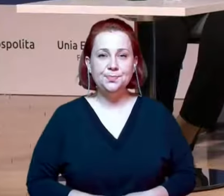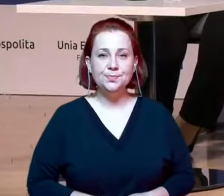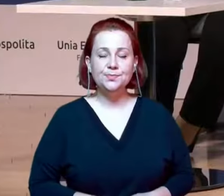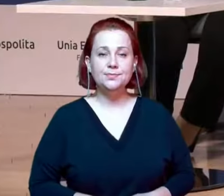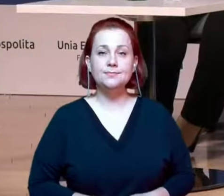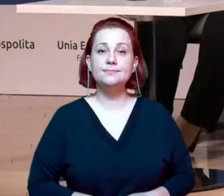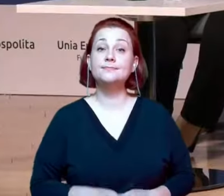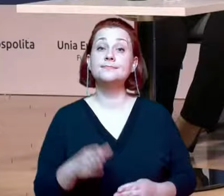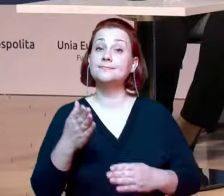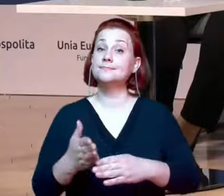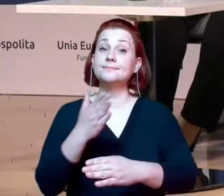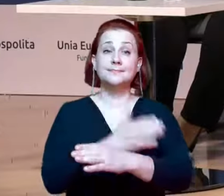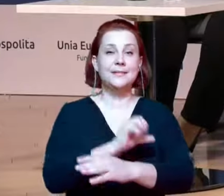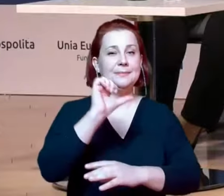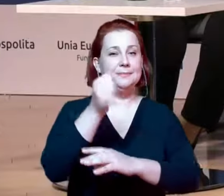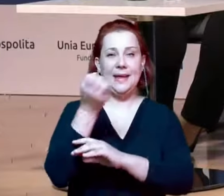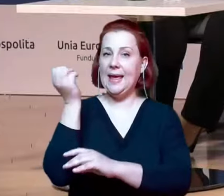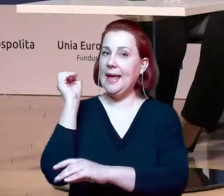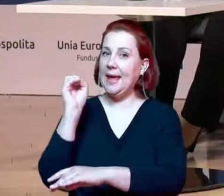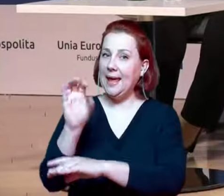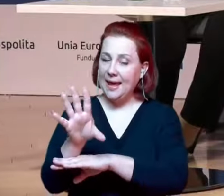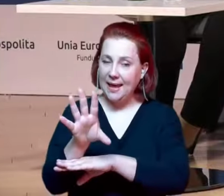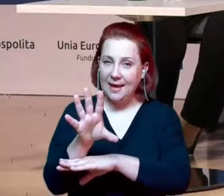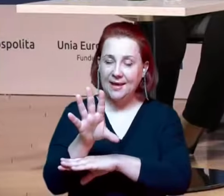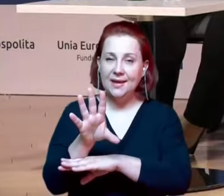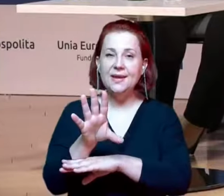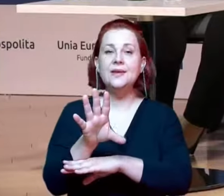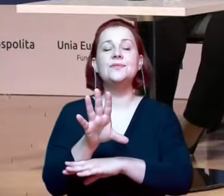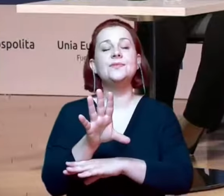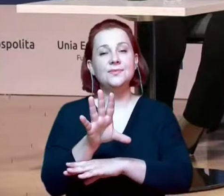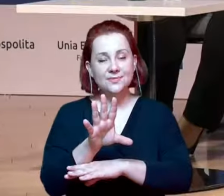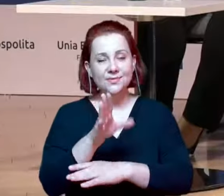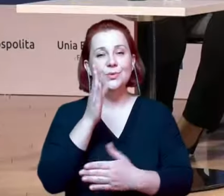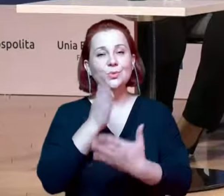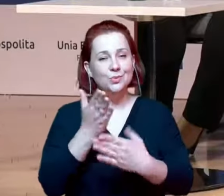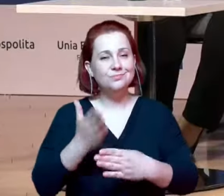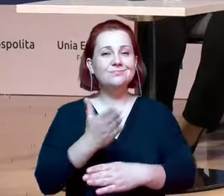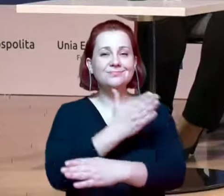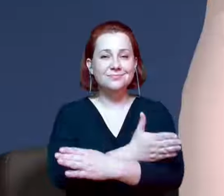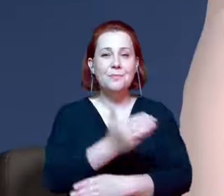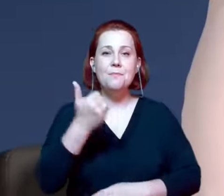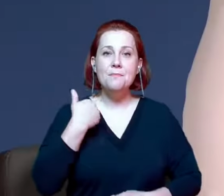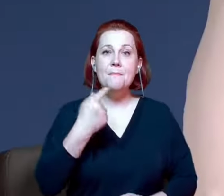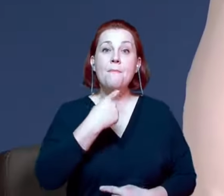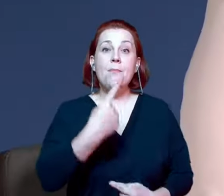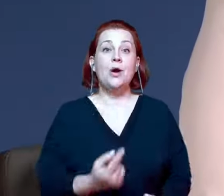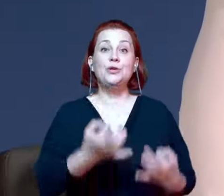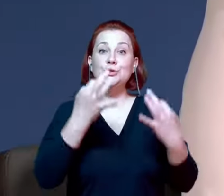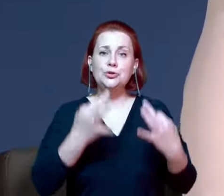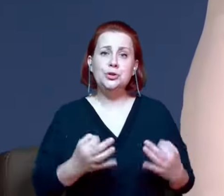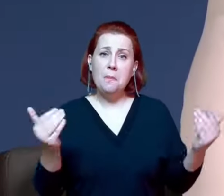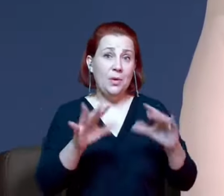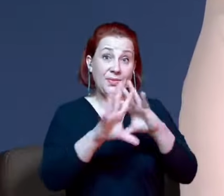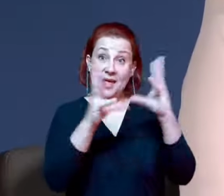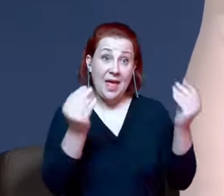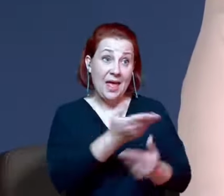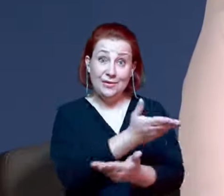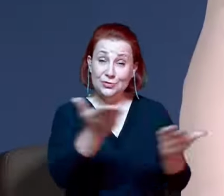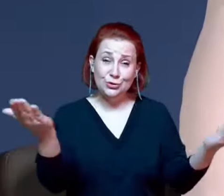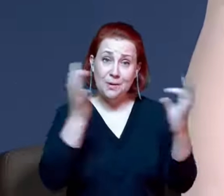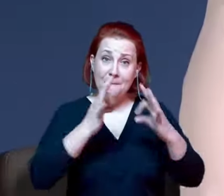zanim przejdziemy do pierwszego slajdu, przede wszystkim, tak jak już wspominaliśmy dzisiaj, może nie wszyscy Państwo